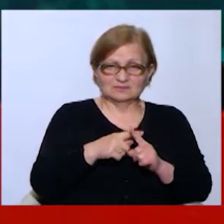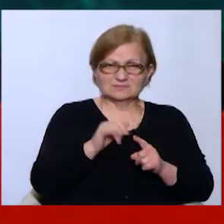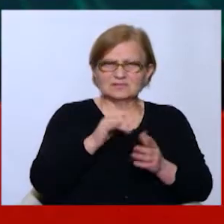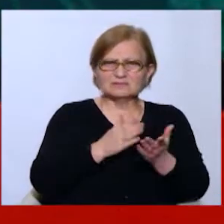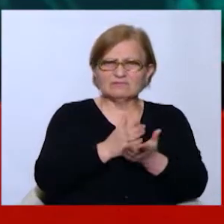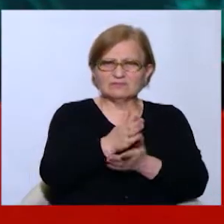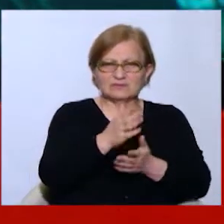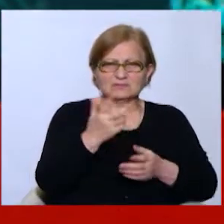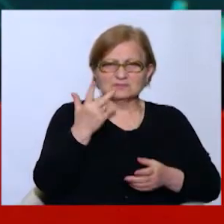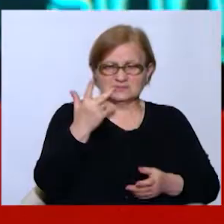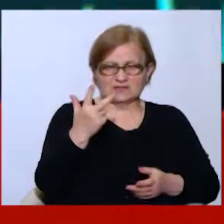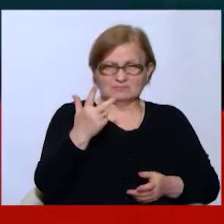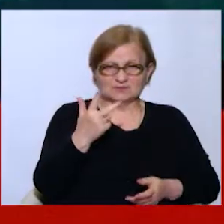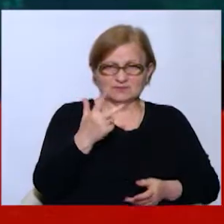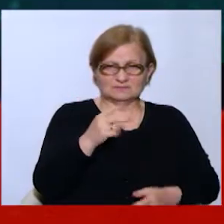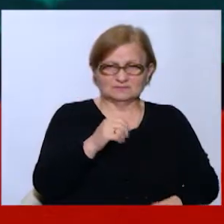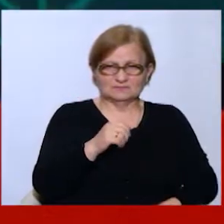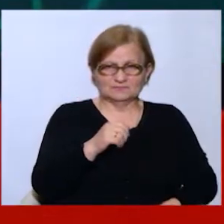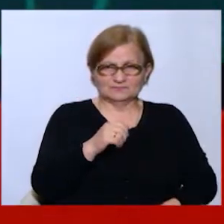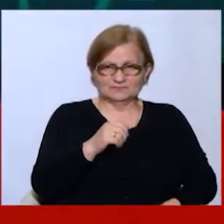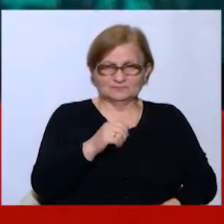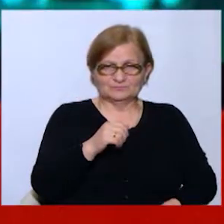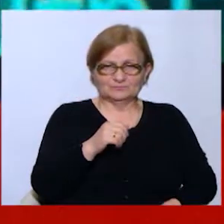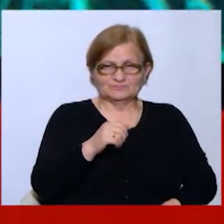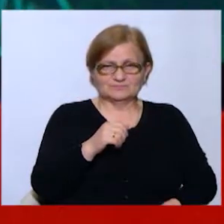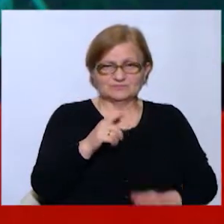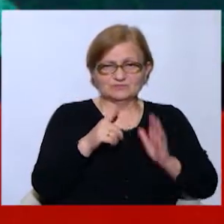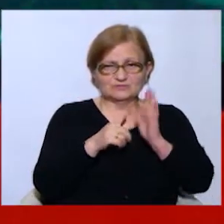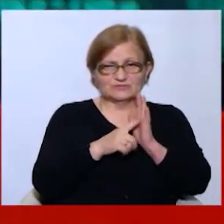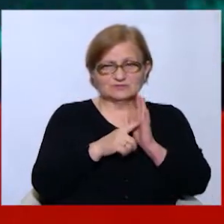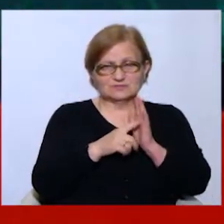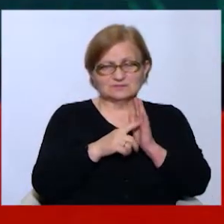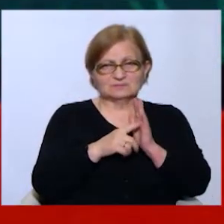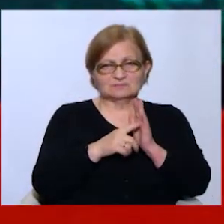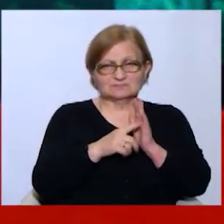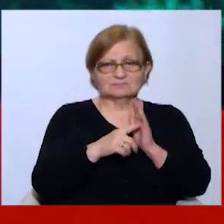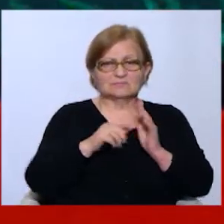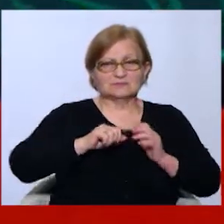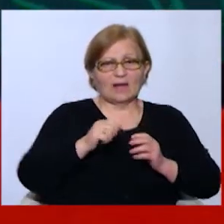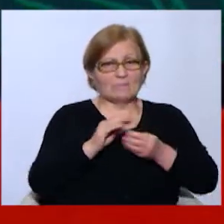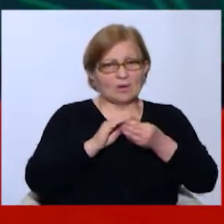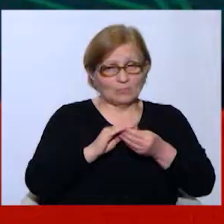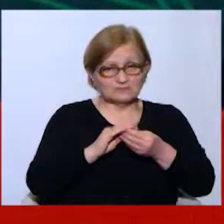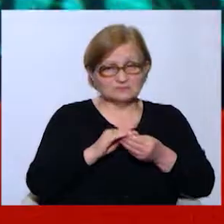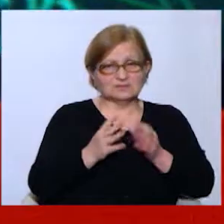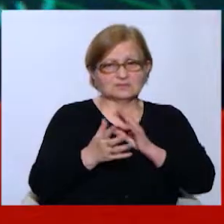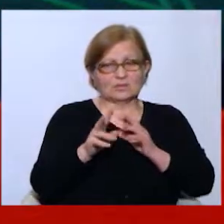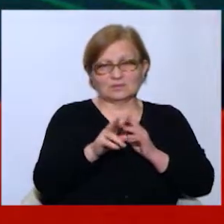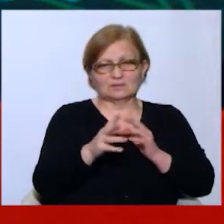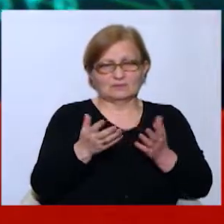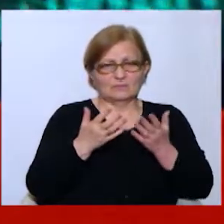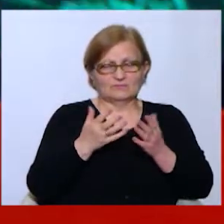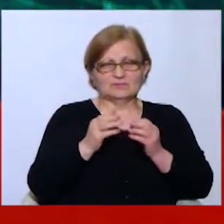მივიყვანეთ? 3-თან მივიყვანეთ. 7 და 3 დამეგობრდნენ და გამოვიდა 10.